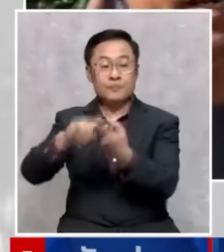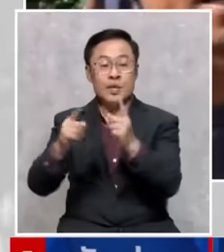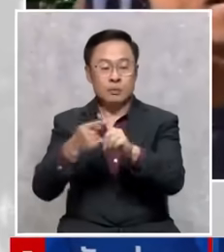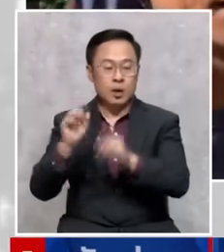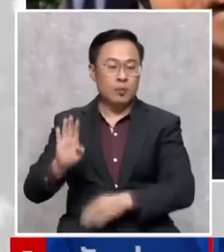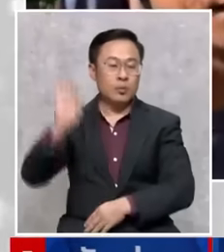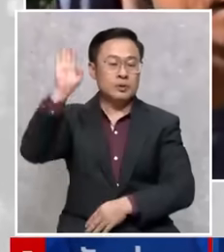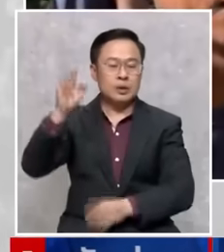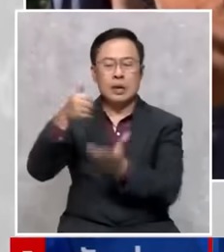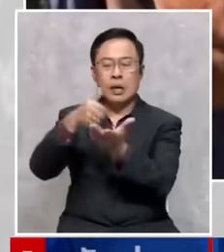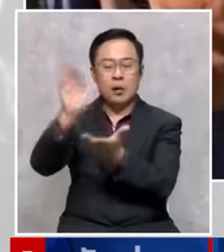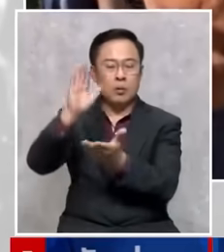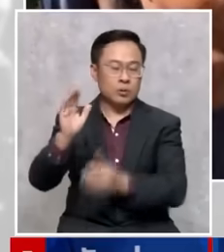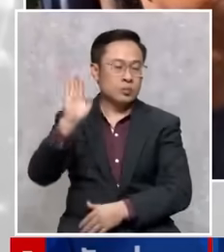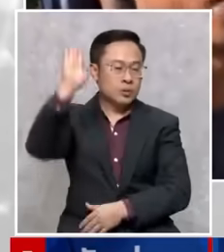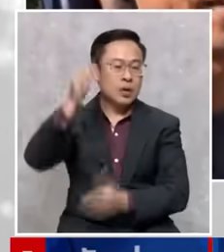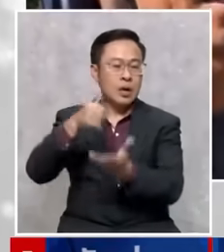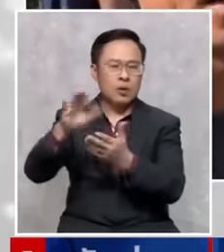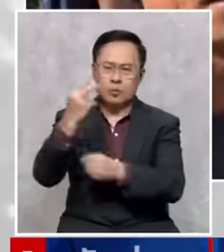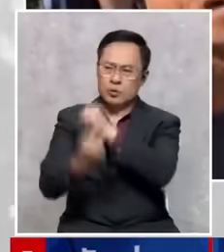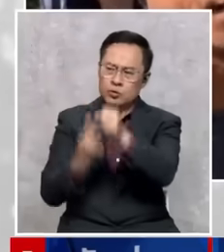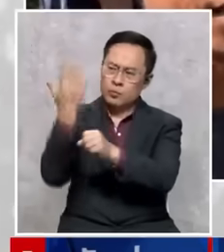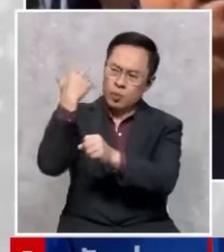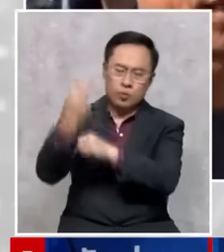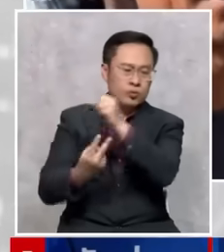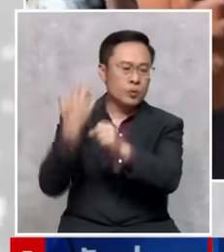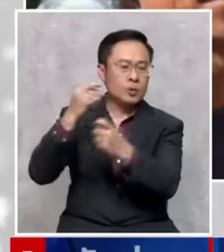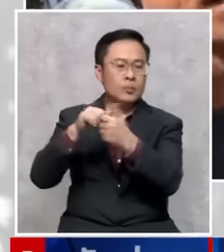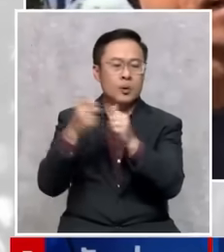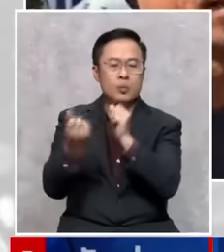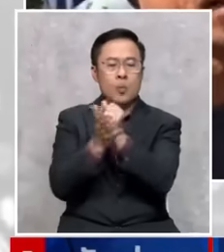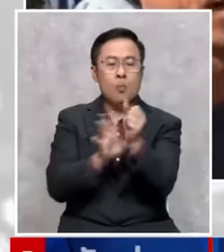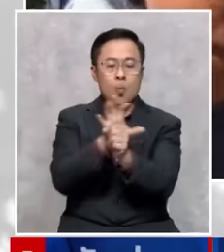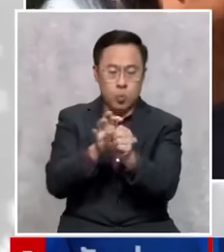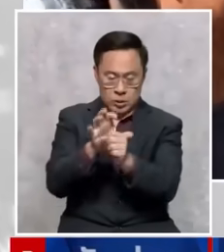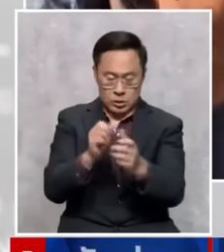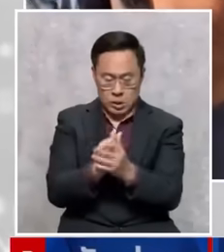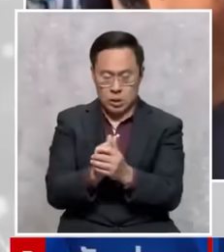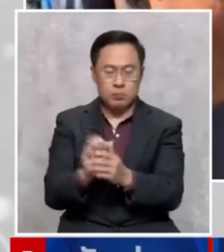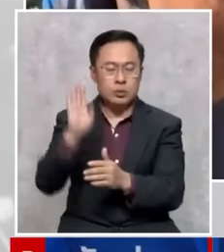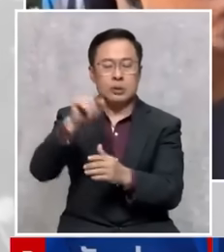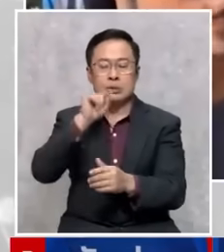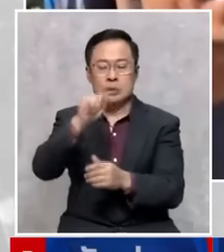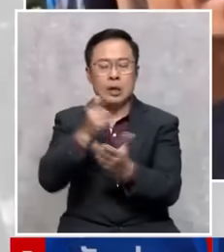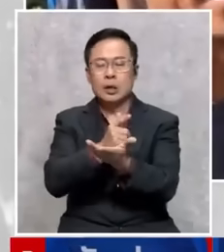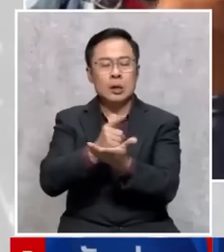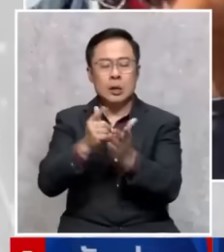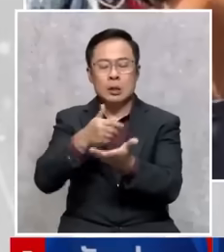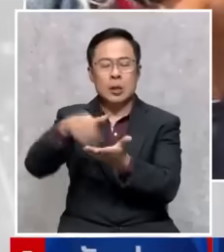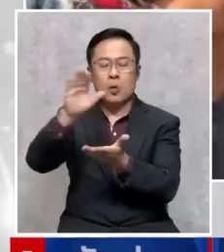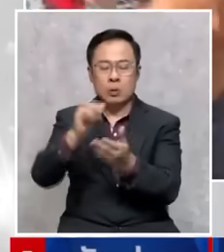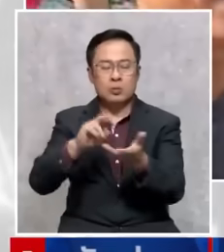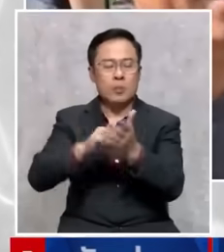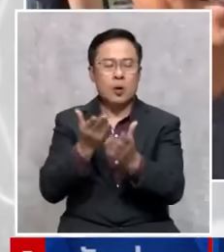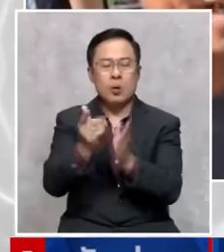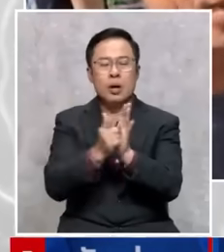มาอยู่ด้วยกันครับ เลิกจ้างช่วงไหน ช่วง2ปีที่แล้วนะ คือโควิด ครับใช่ครับ แต่ก่อนเขาทำงานอะไร เป็นอยู่โรงไฟฟ้าด้วยกันครับแกช